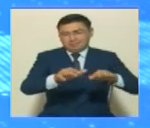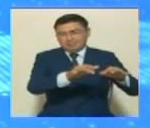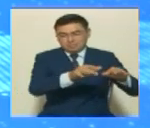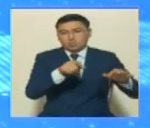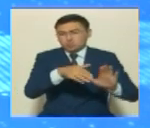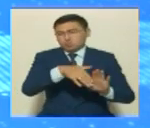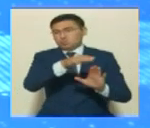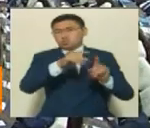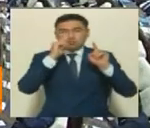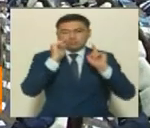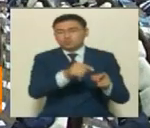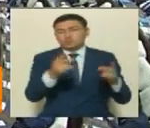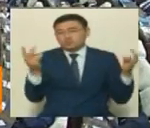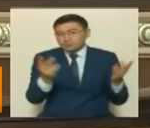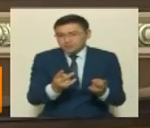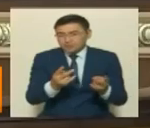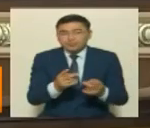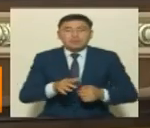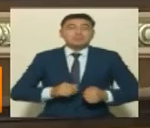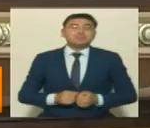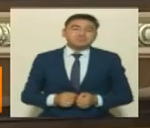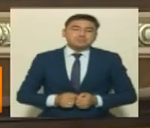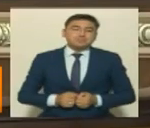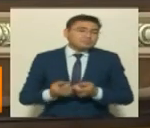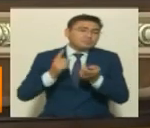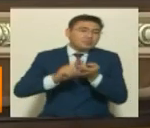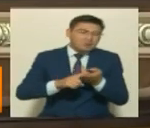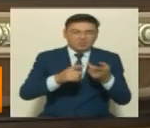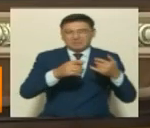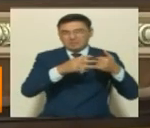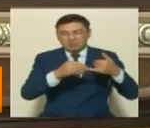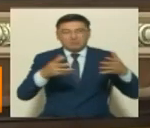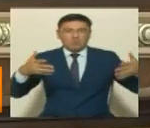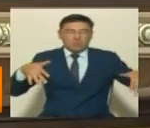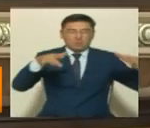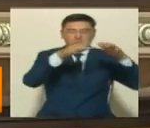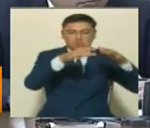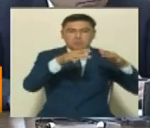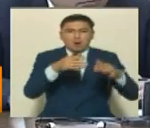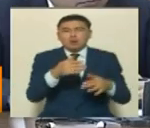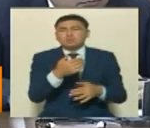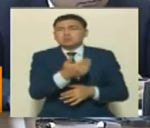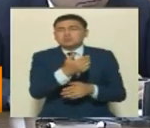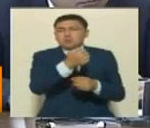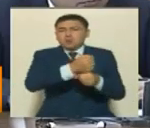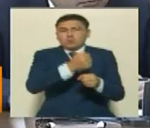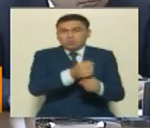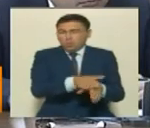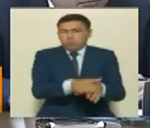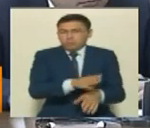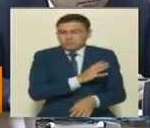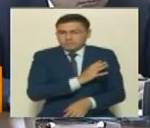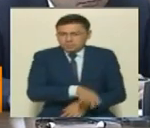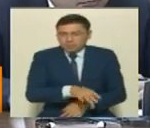принятое в 2018 году законодательство по управлению горнорудным сектором не заработало в полной мере. Как итог, в нашей